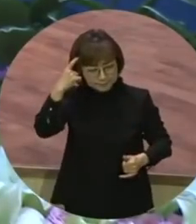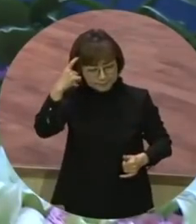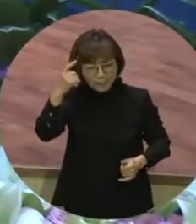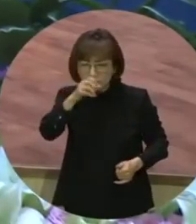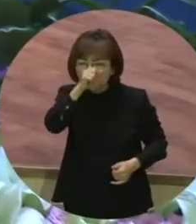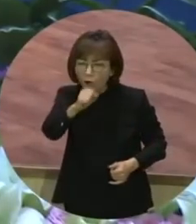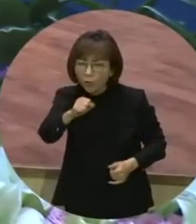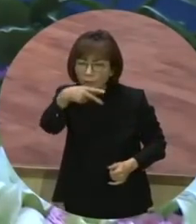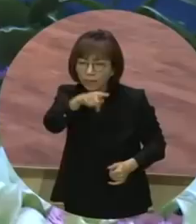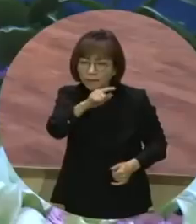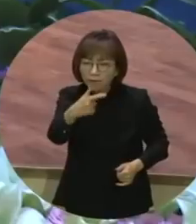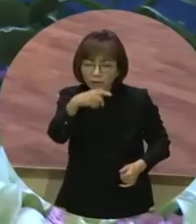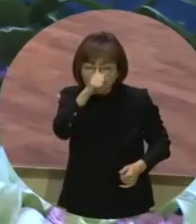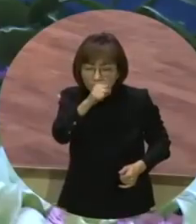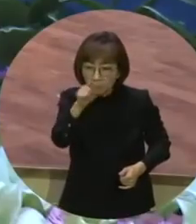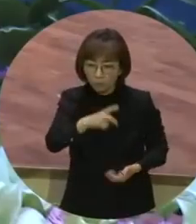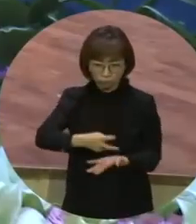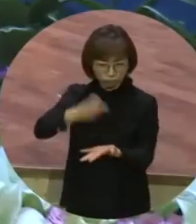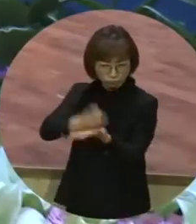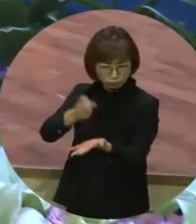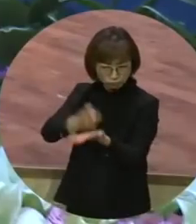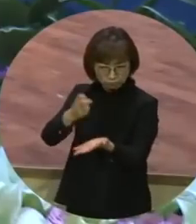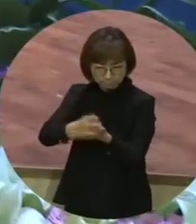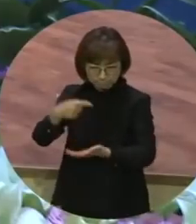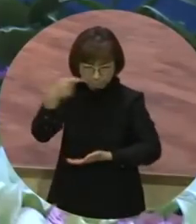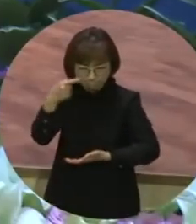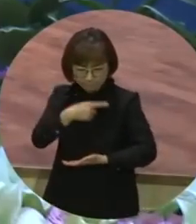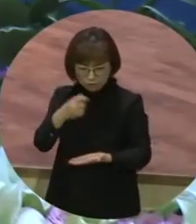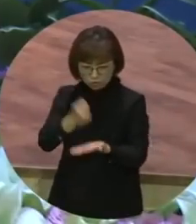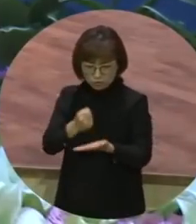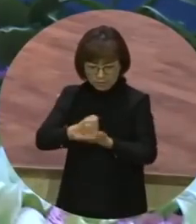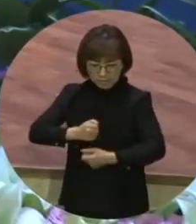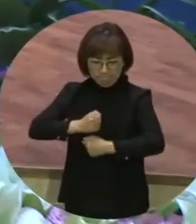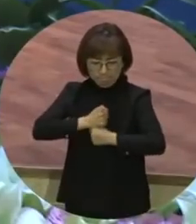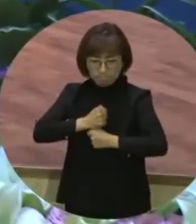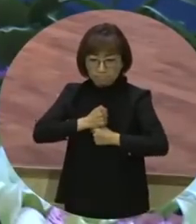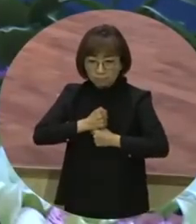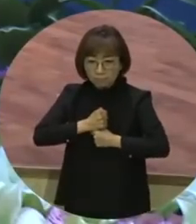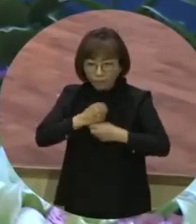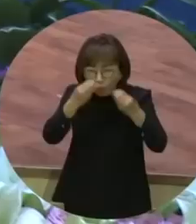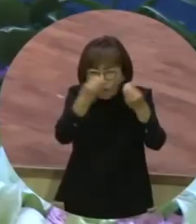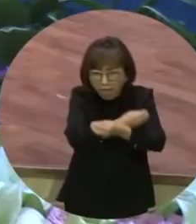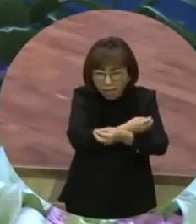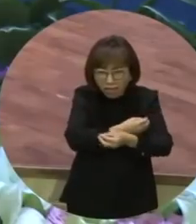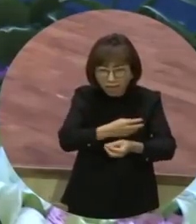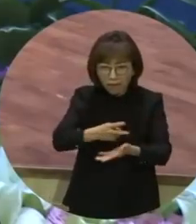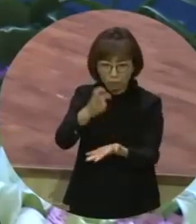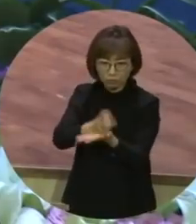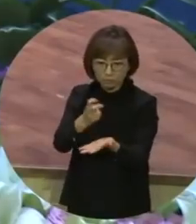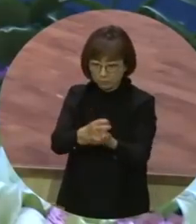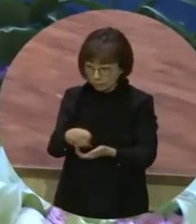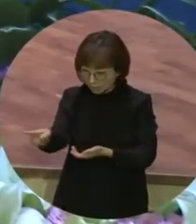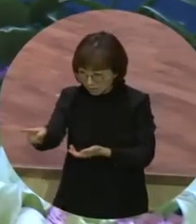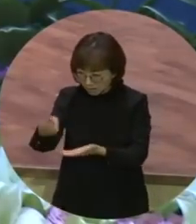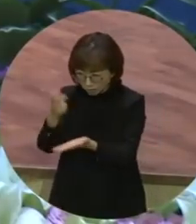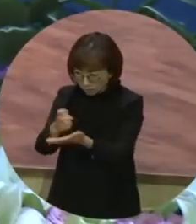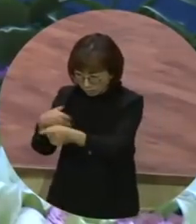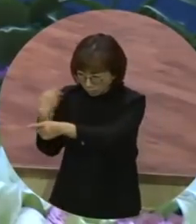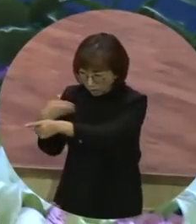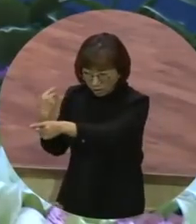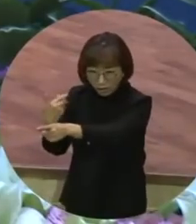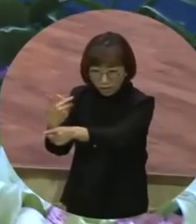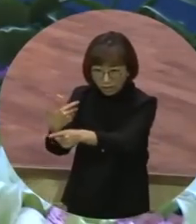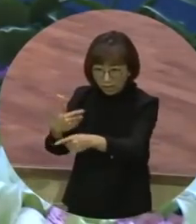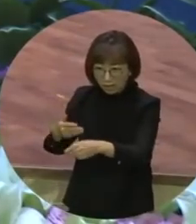지키는 거예요. 유대인들은 율법 지킴. 그래서 율법의 규례와는 거리가 먼 삶을 살았던